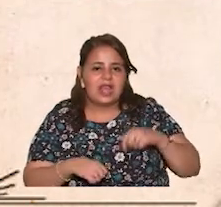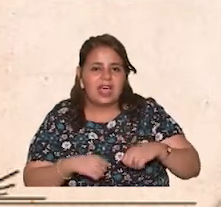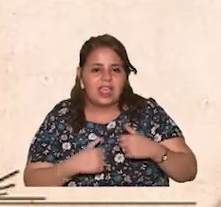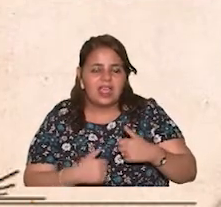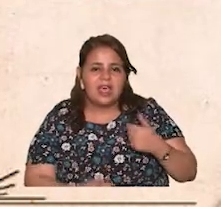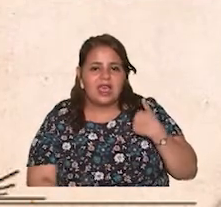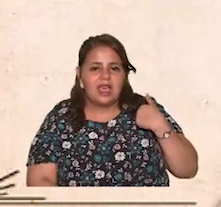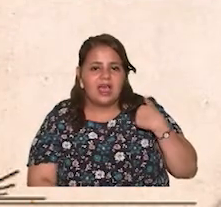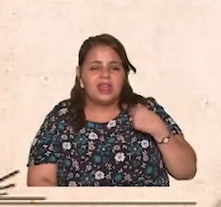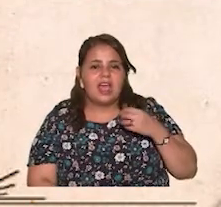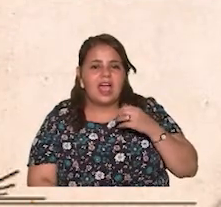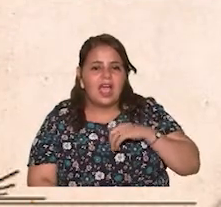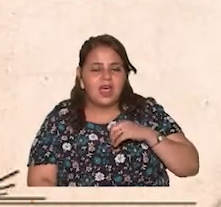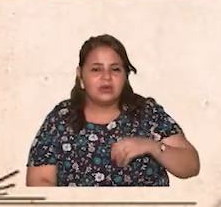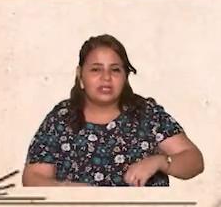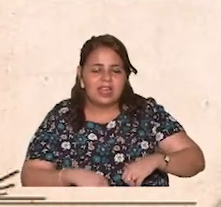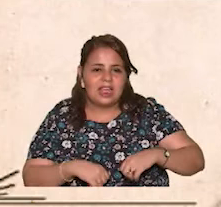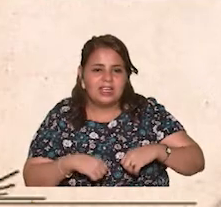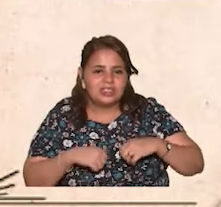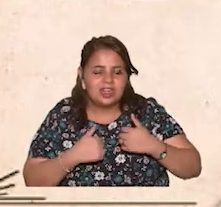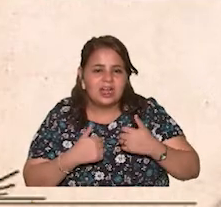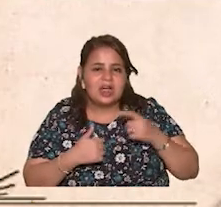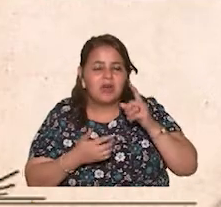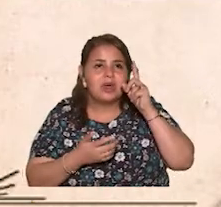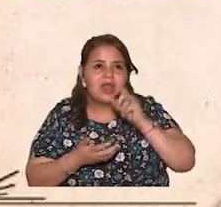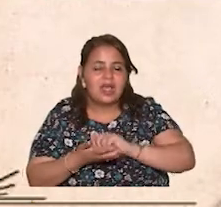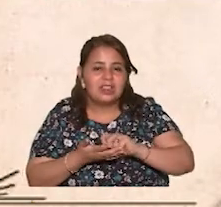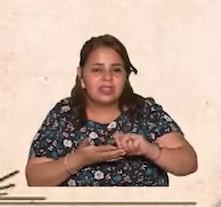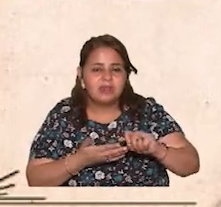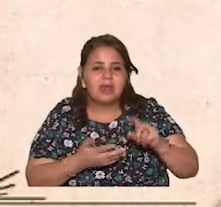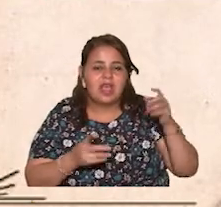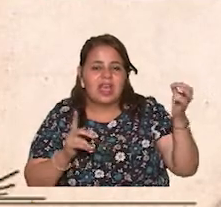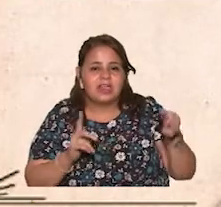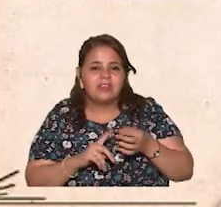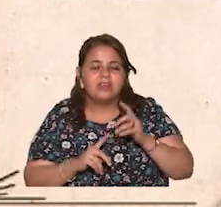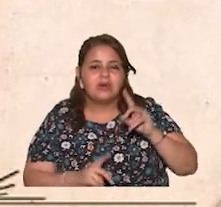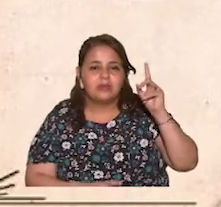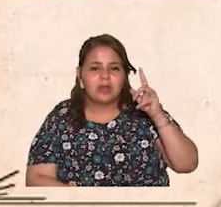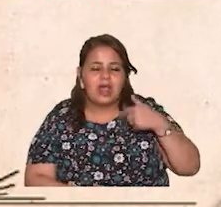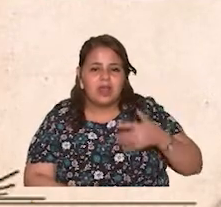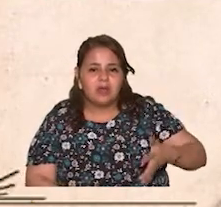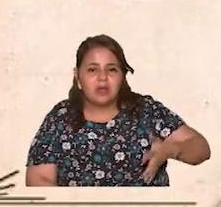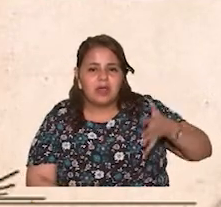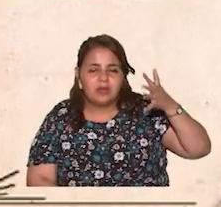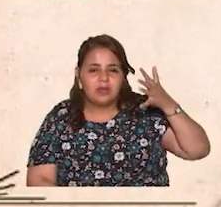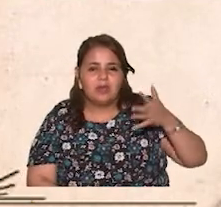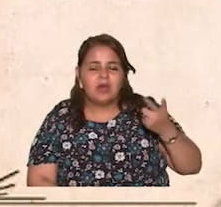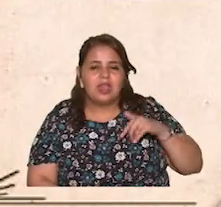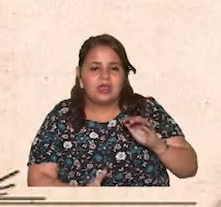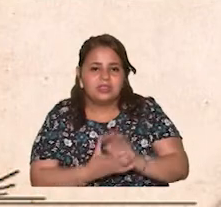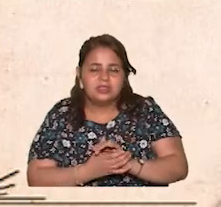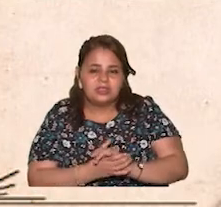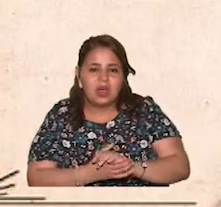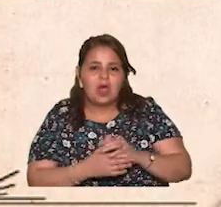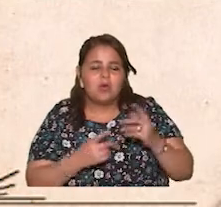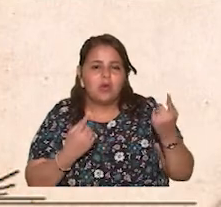وأنا عايش الحياة اللي ربنا كاتب لي أن أنا أعيشها، عايش لأهداف ربنا. هل أنا بنمو في البر؟ هل أنا عندي أصحاب مقربين